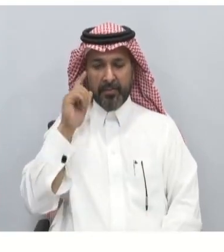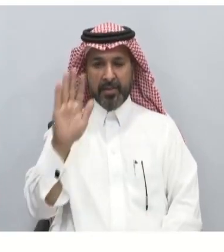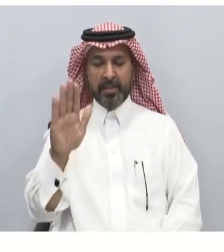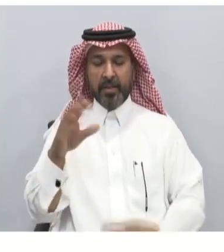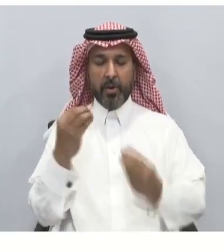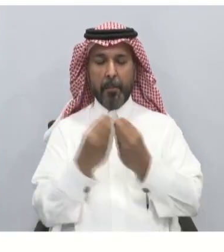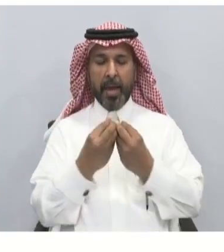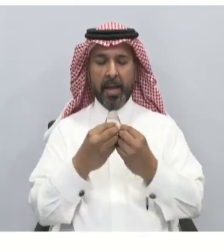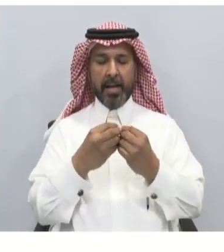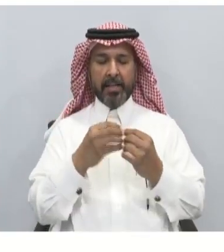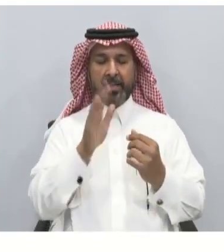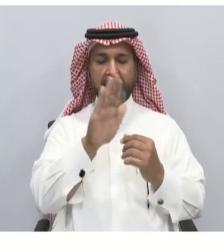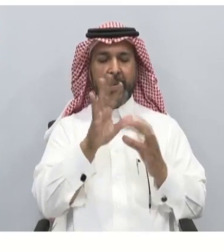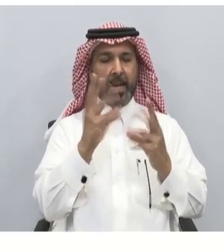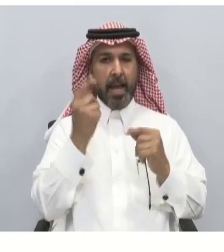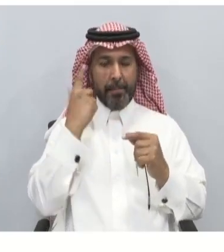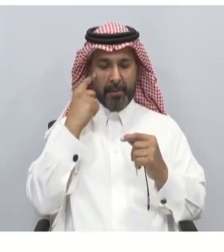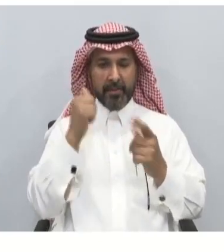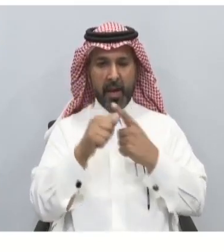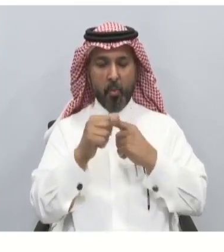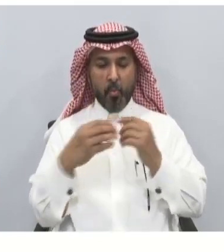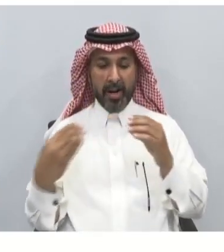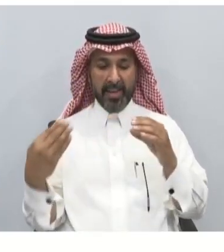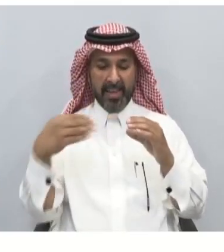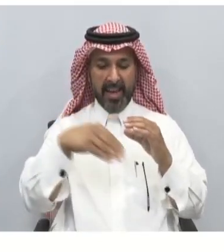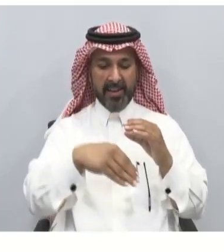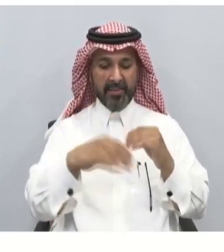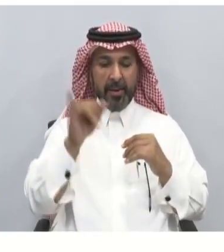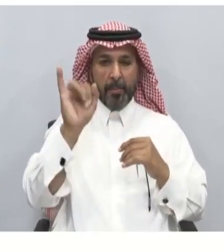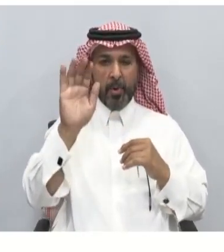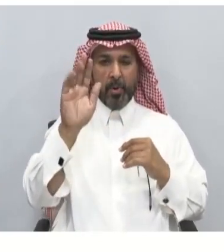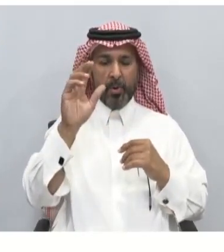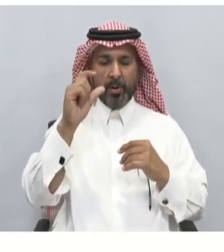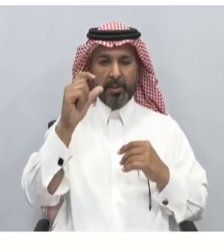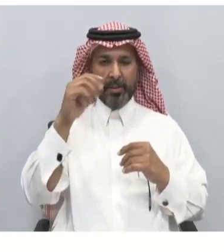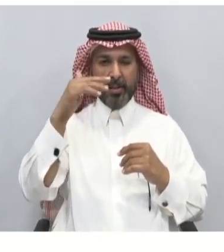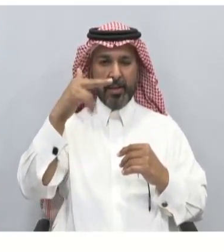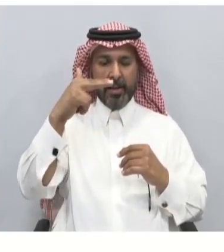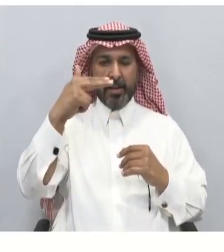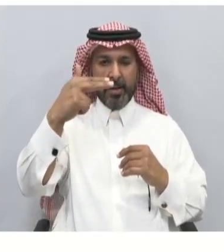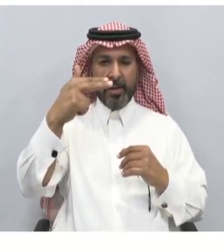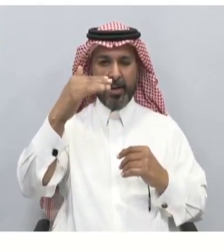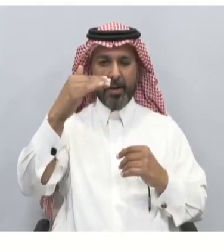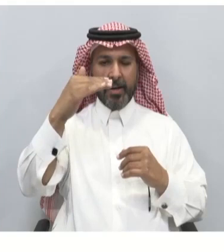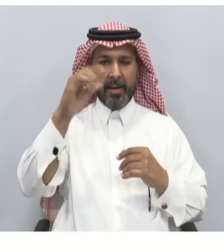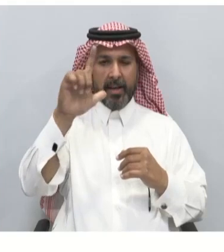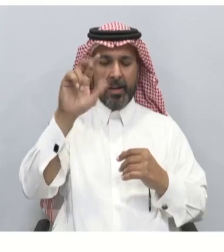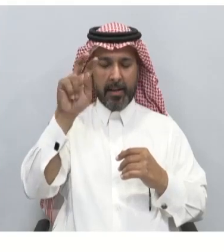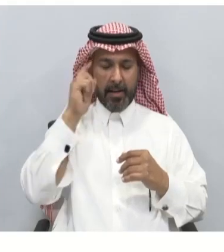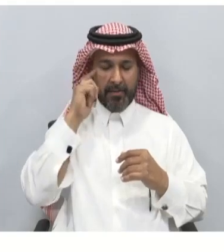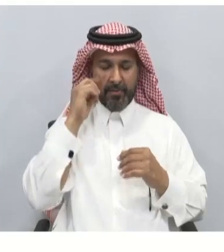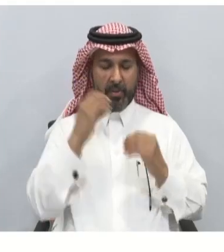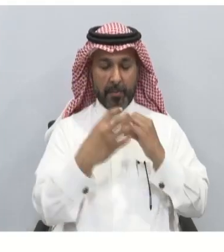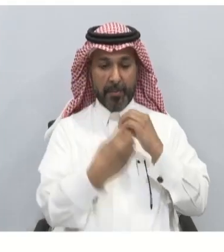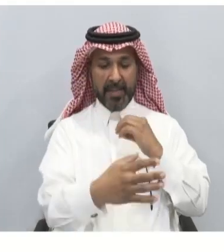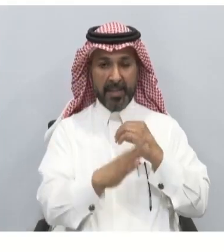أحدهما تسمى مدخلة والأخرى مخرجة، دال لسين تسمى تساوي 2 سين، هذه تسمى دالة، دال لسين